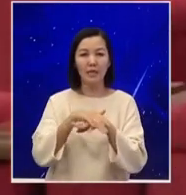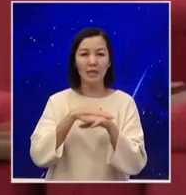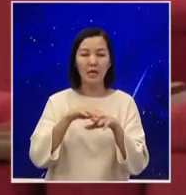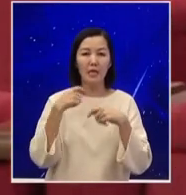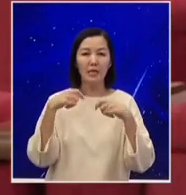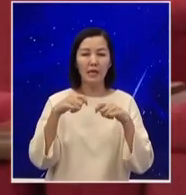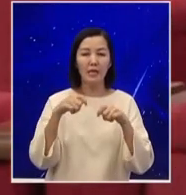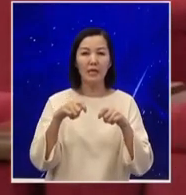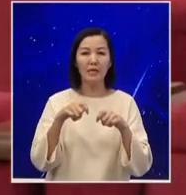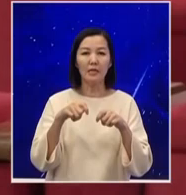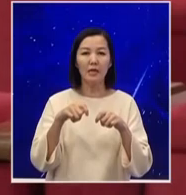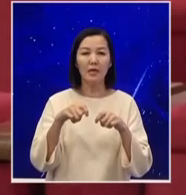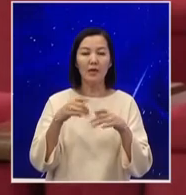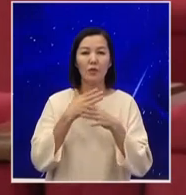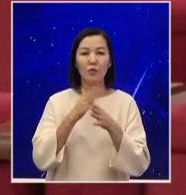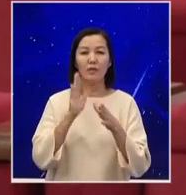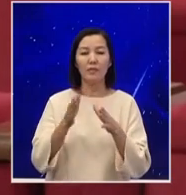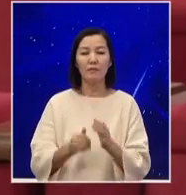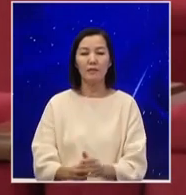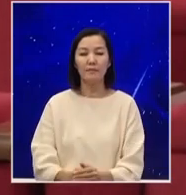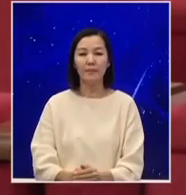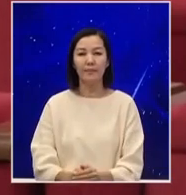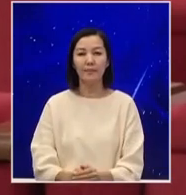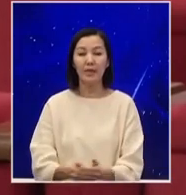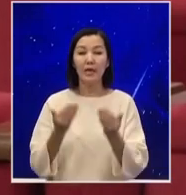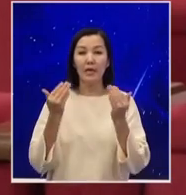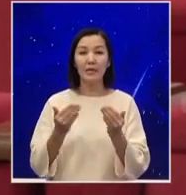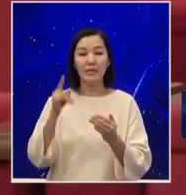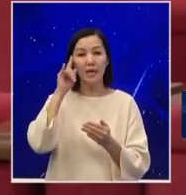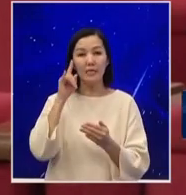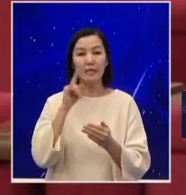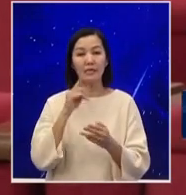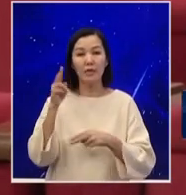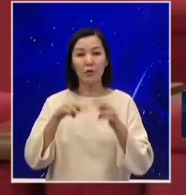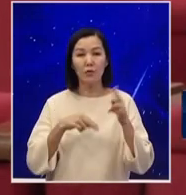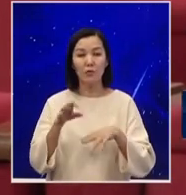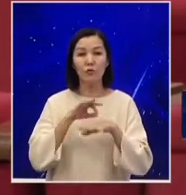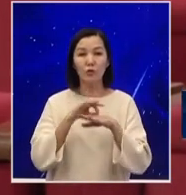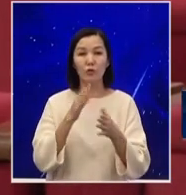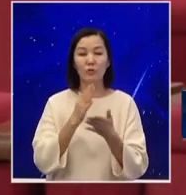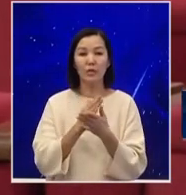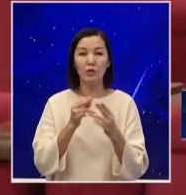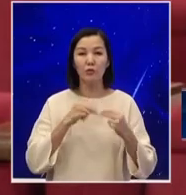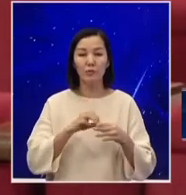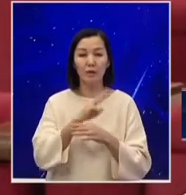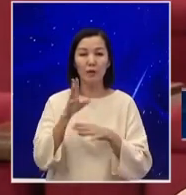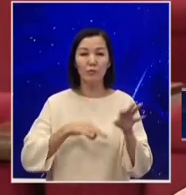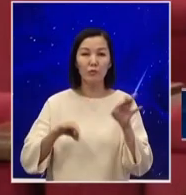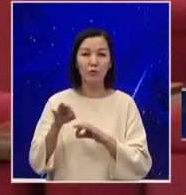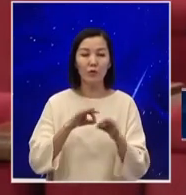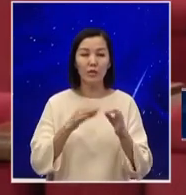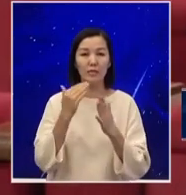дайынбыз. Очень хорошая программа, дорожная карта. Қазір ел аумағында құрылыс жұмыстары қарқынды. Жұмыспен қамтудың жол